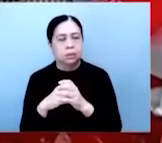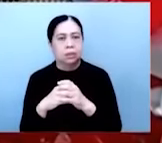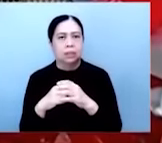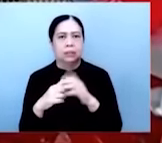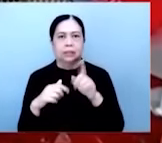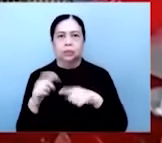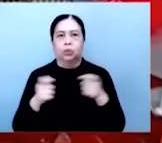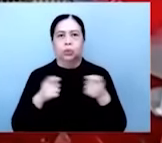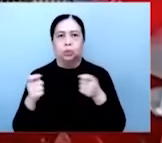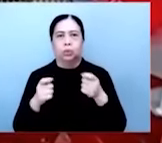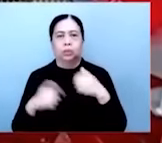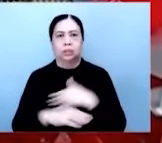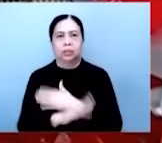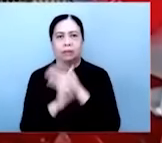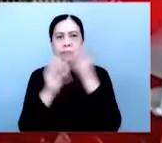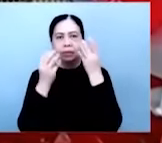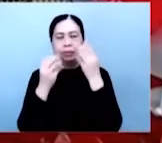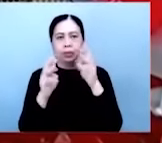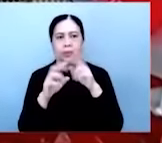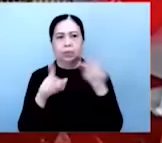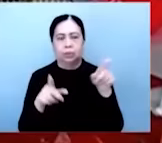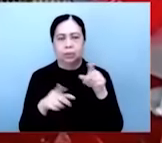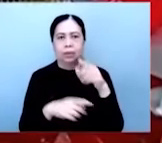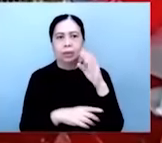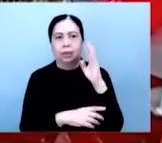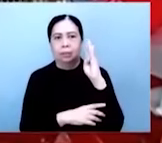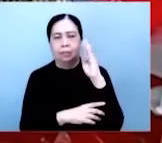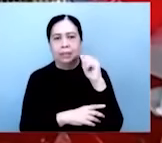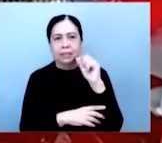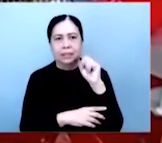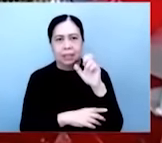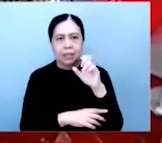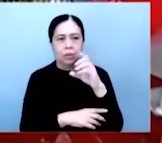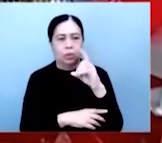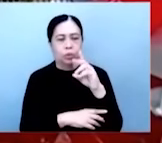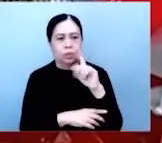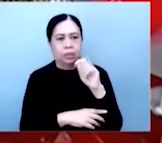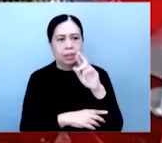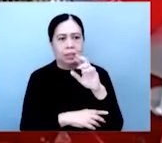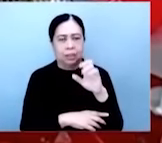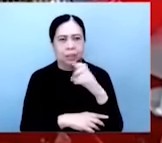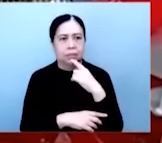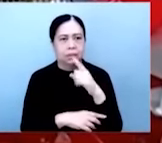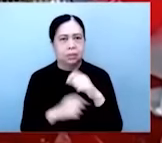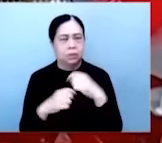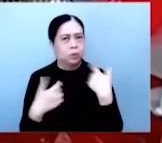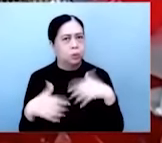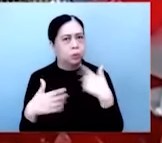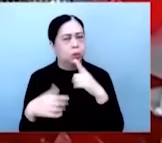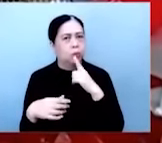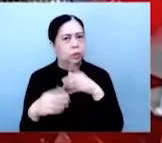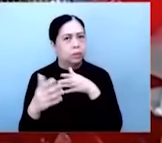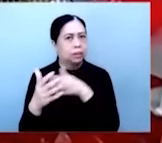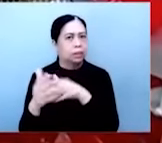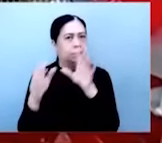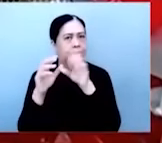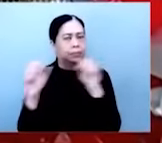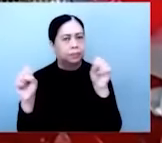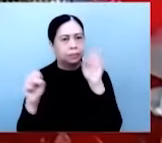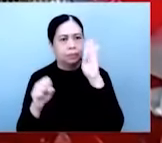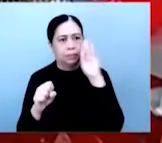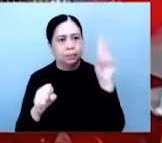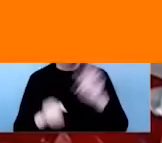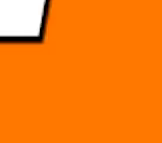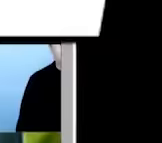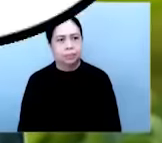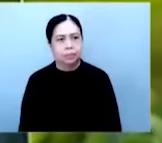si Davao City Mayor Sebastian Baste Duterte. May init ang mga binitawan niyang salita laban kay Pangulong Bongbong Marcos.